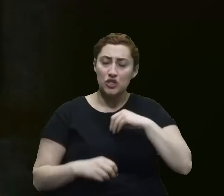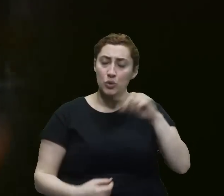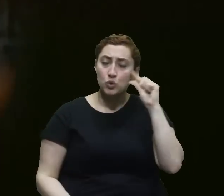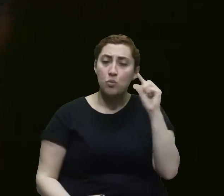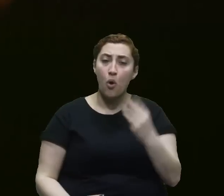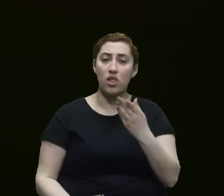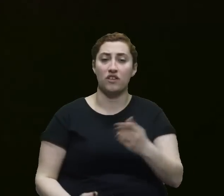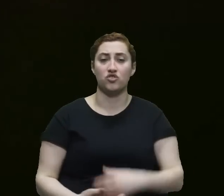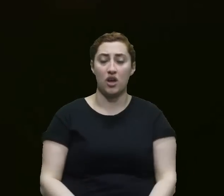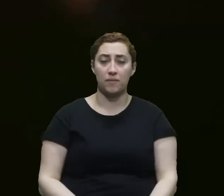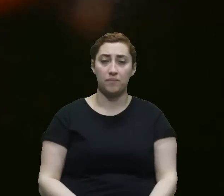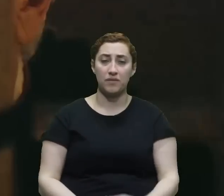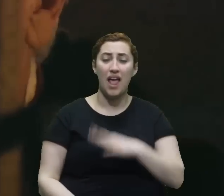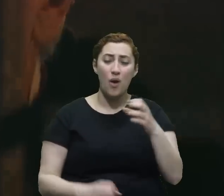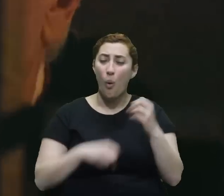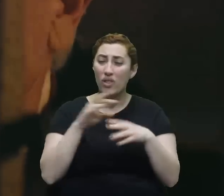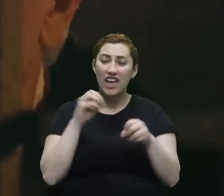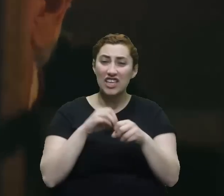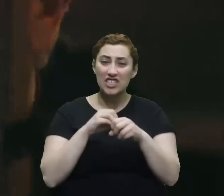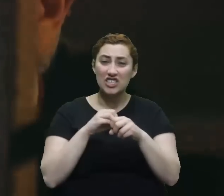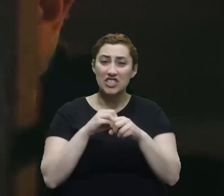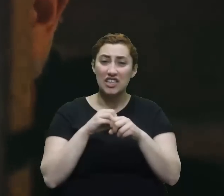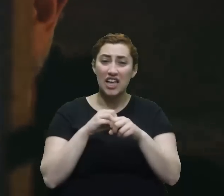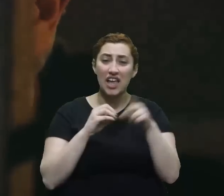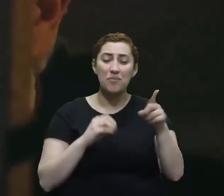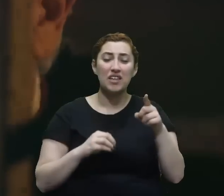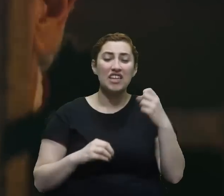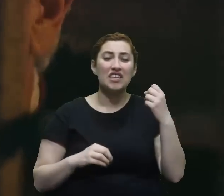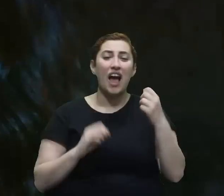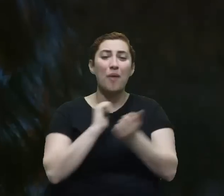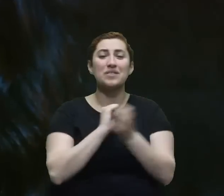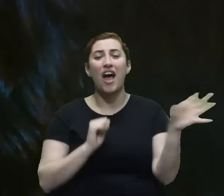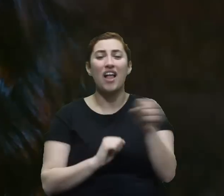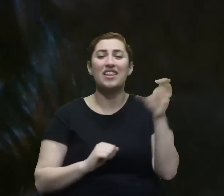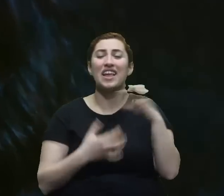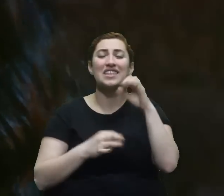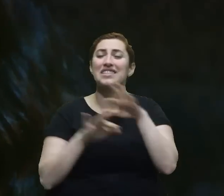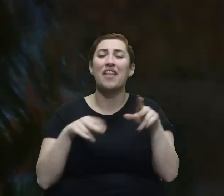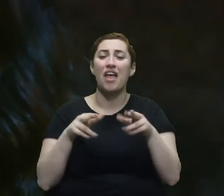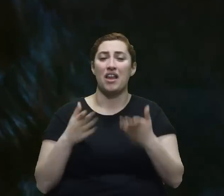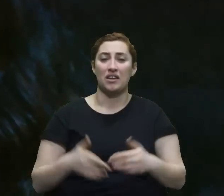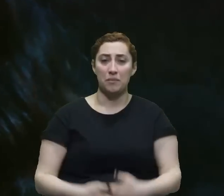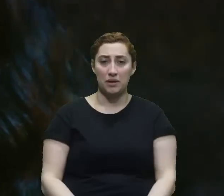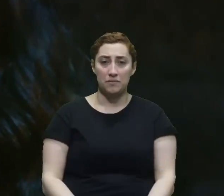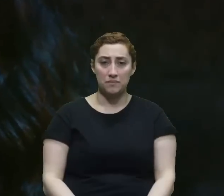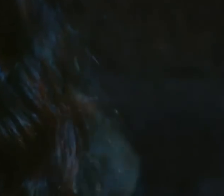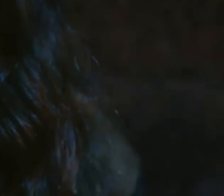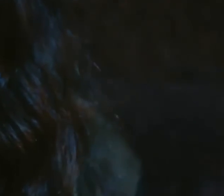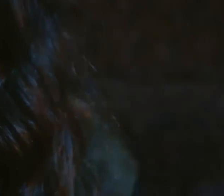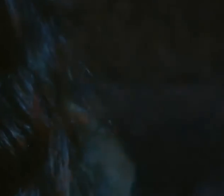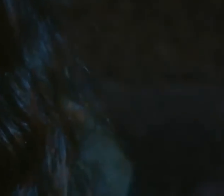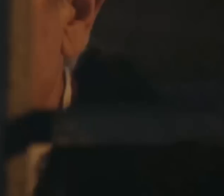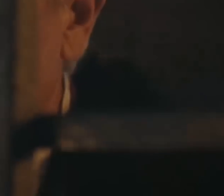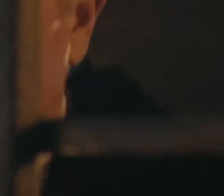şüphe duyacak. Her vukuatta içeri alınan sabıkalılar gibi. Farah yeniden oturdu. Hayır anlamında başını